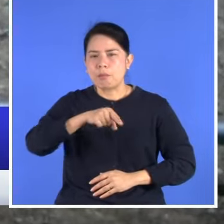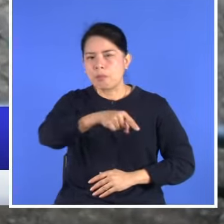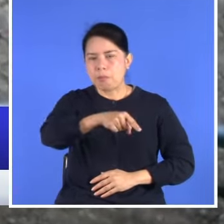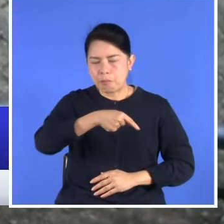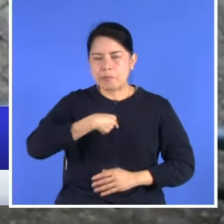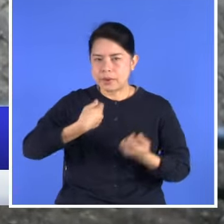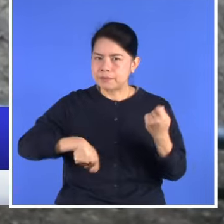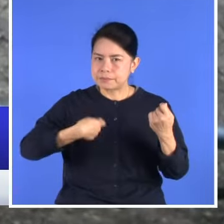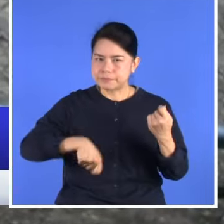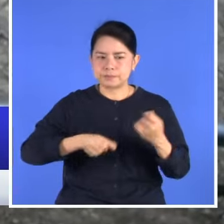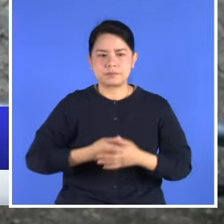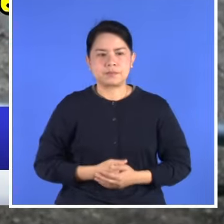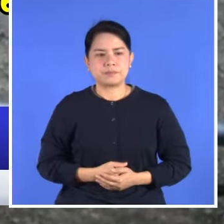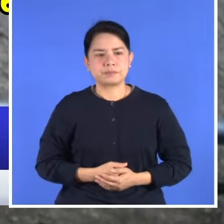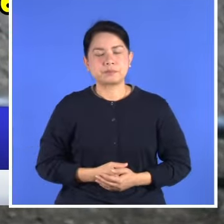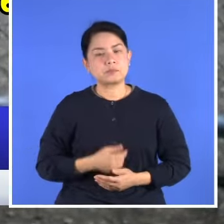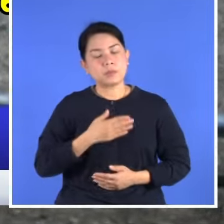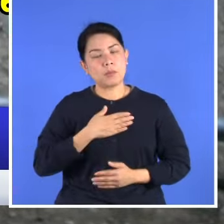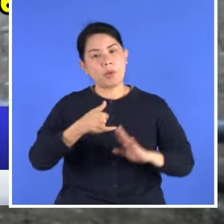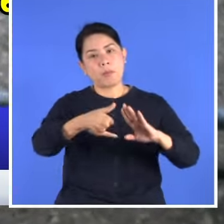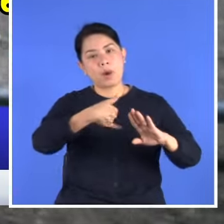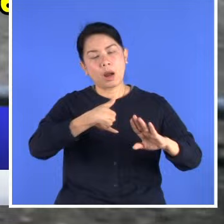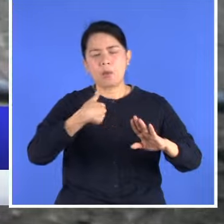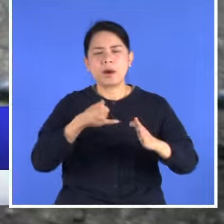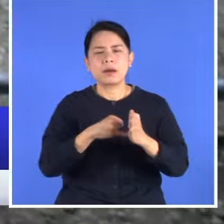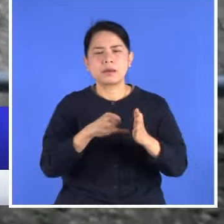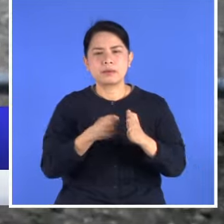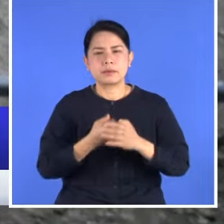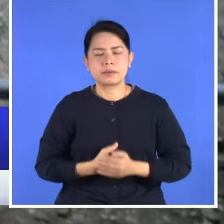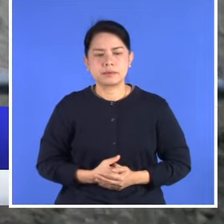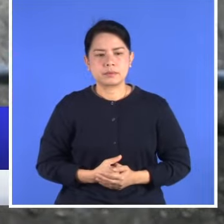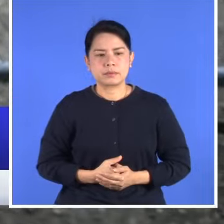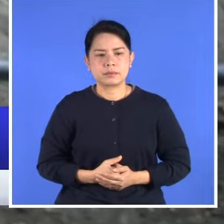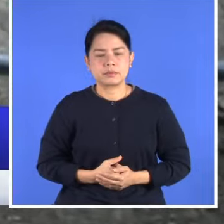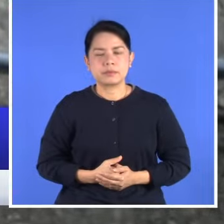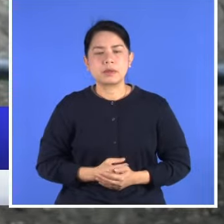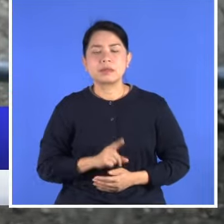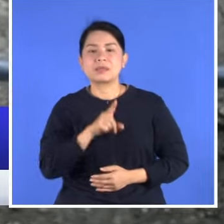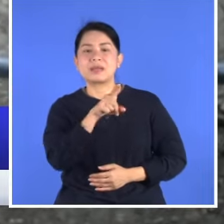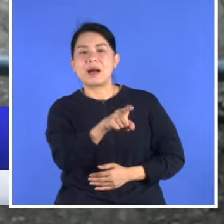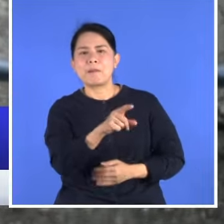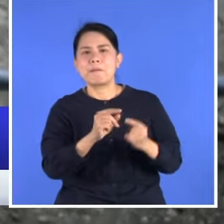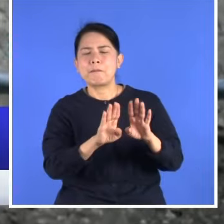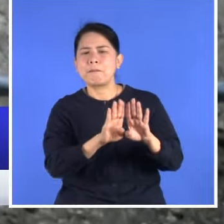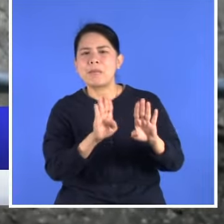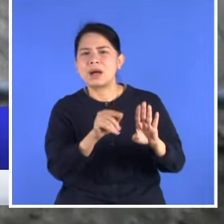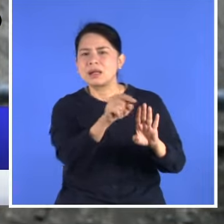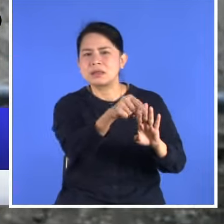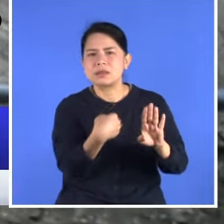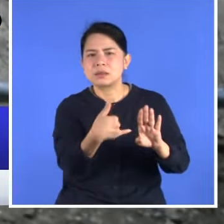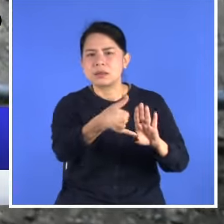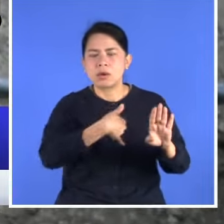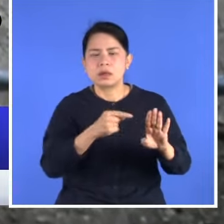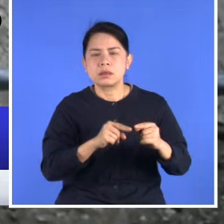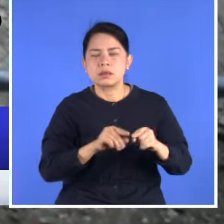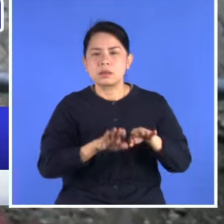ไหน เข้ามาง่าย ๆเข้ามาตั้งไหนเข้ามาง่ายๆอ่ะ เข้าทางไหนครับ เข้าทางไหน คะเข้ามา